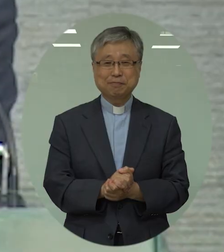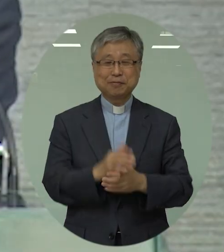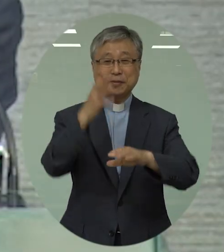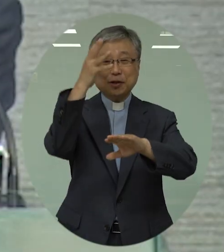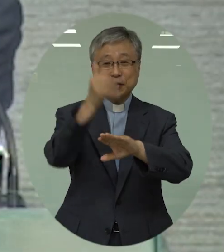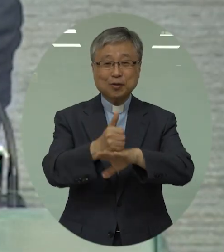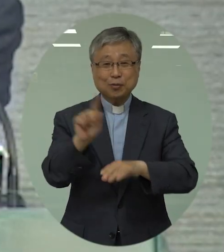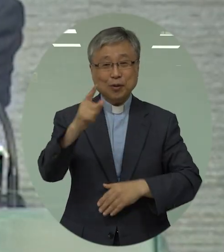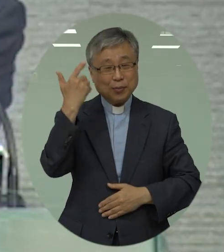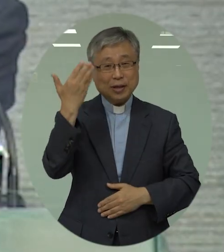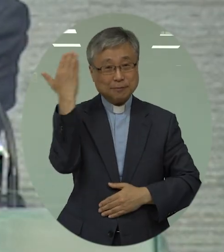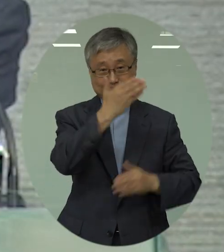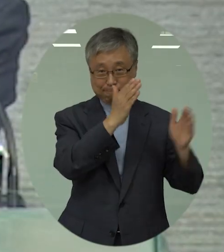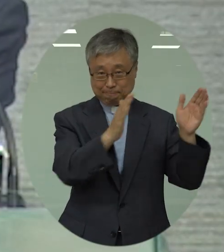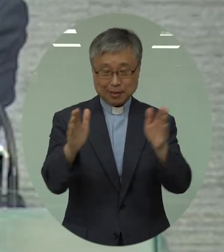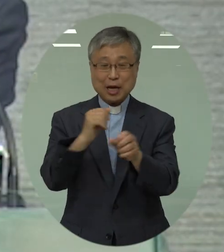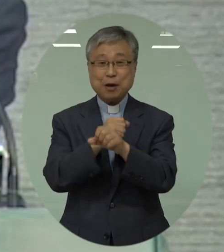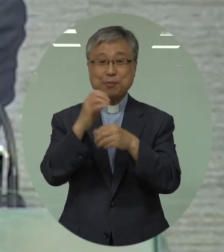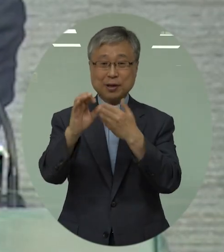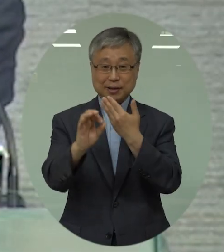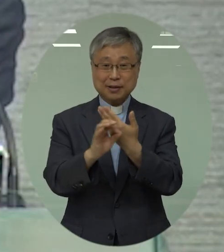결국 뭐냐면, 정리를 하자면,